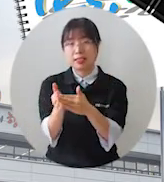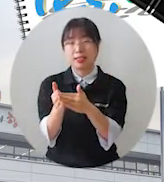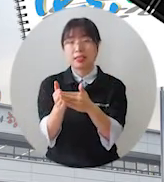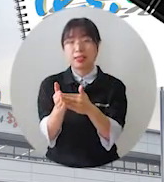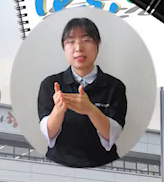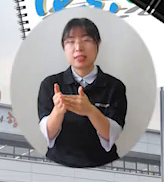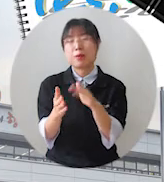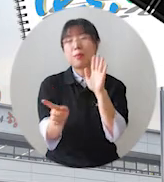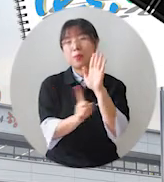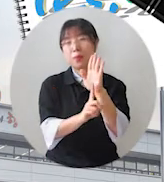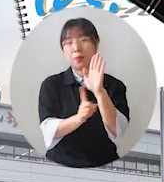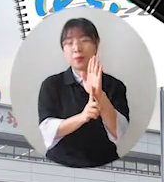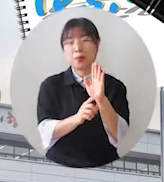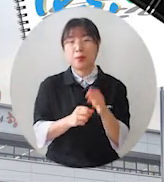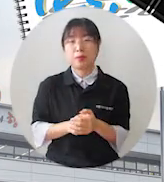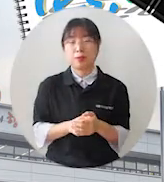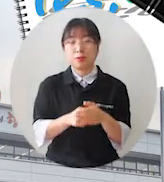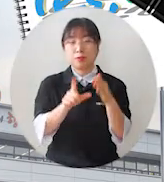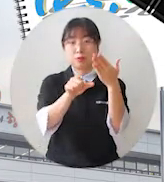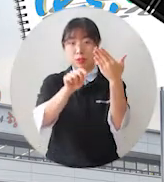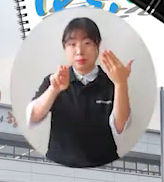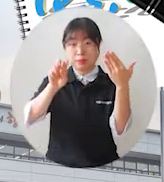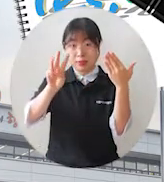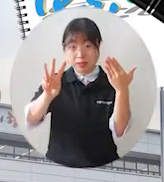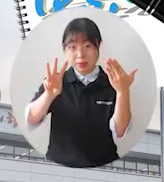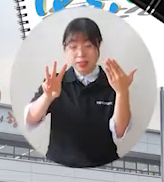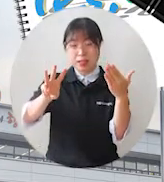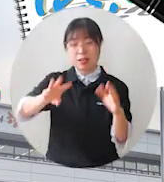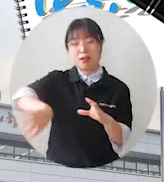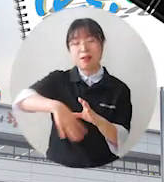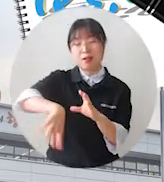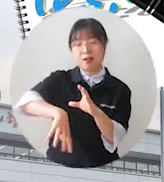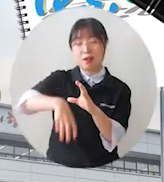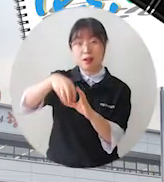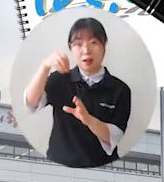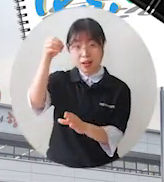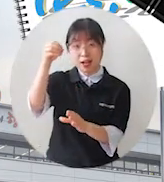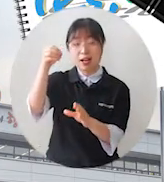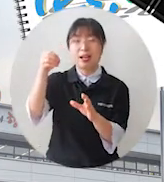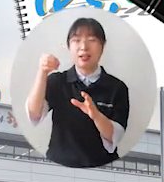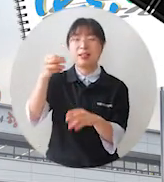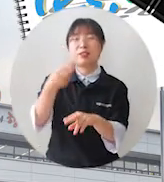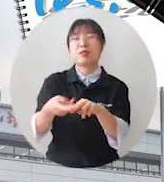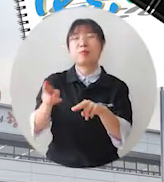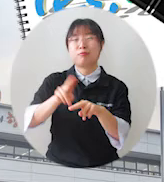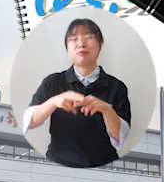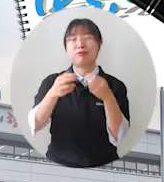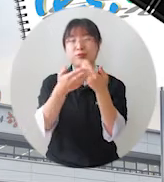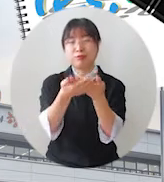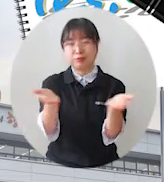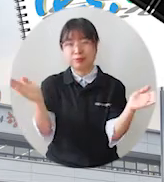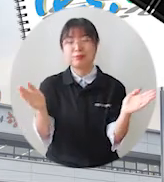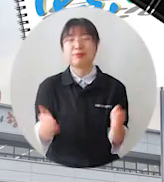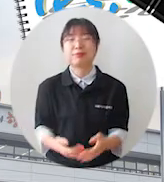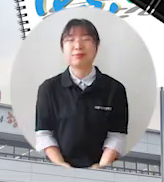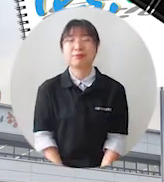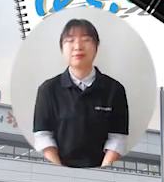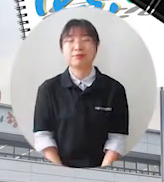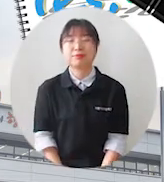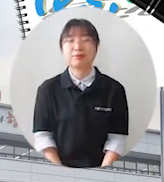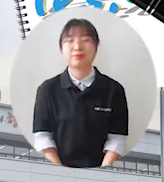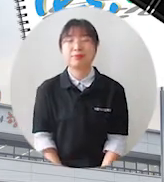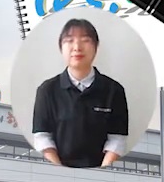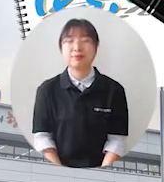있습니다. 9월 23일 유튜브 라이브를 통해 경품 추첨자를 발표하고 개별 안내 후